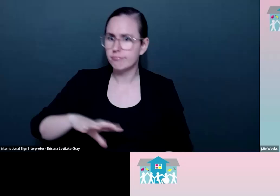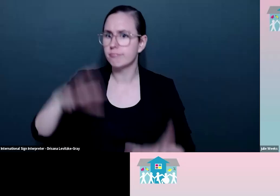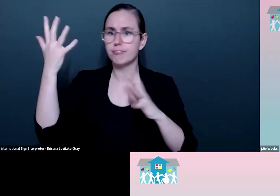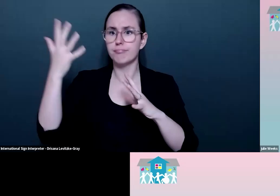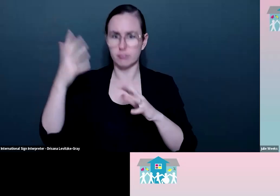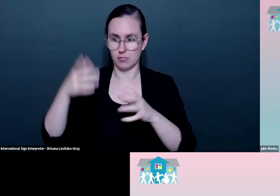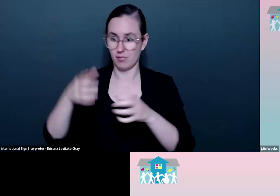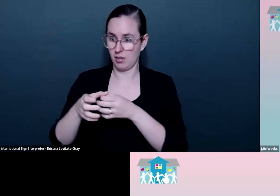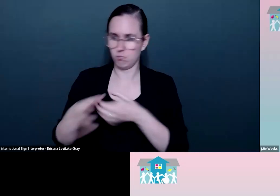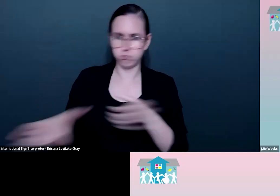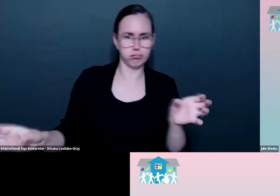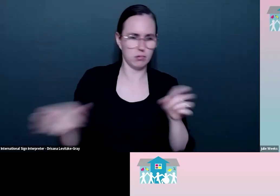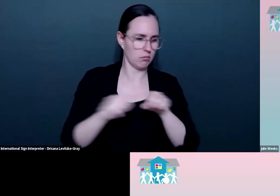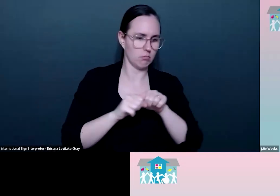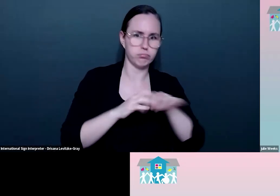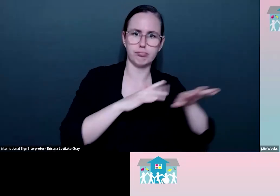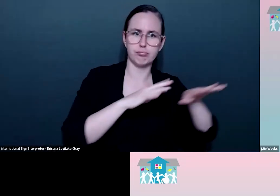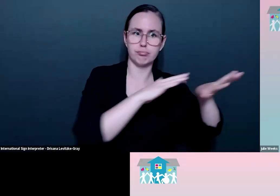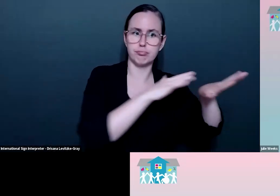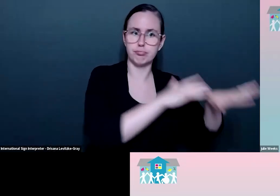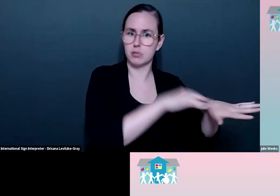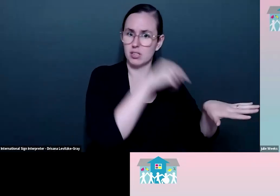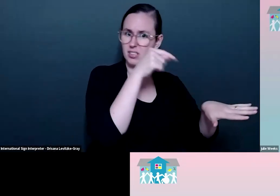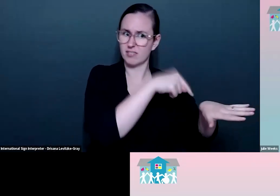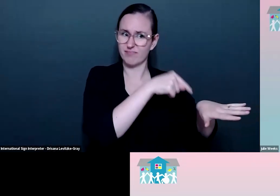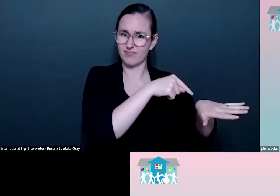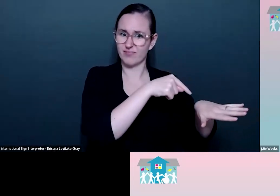cette réponse va être neutre.